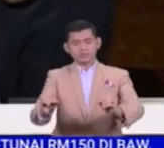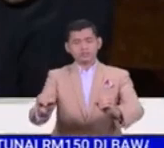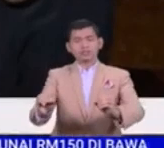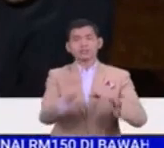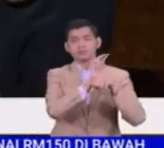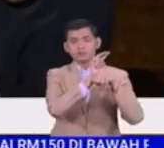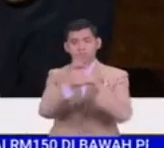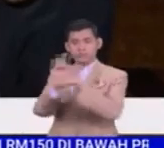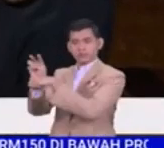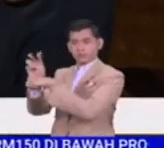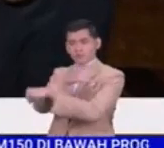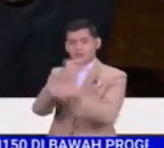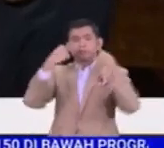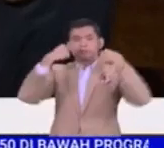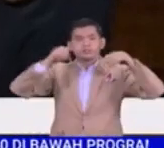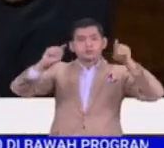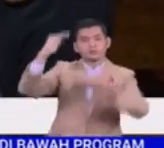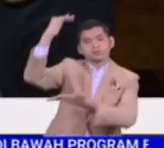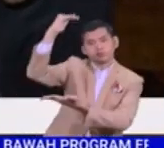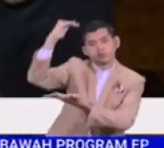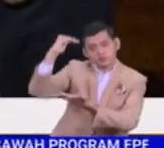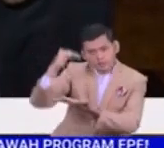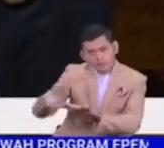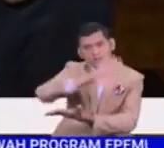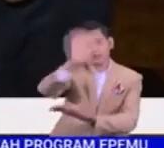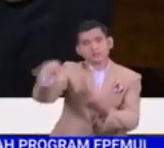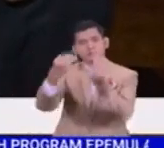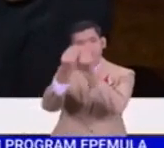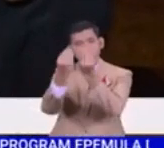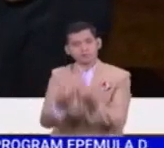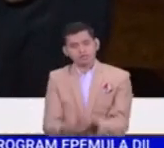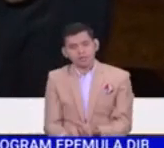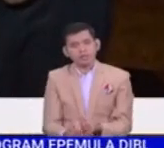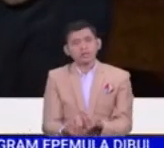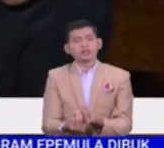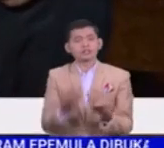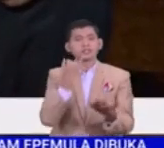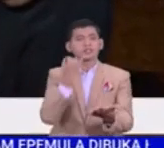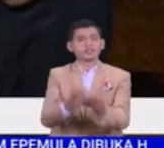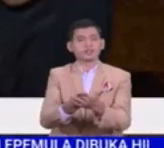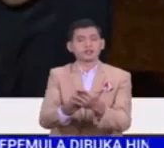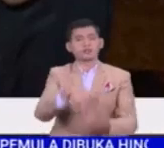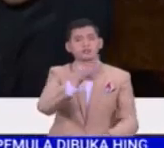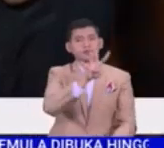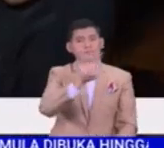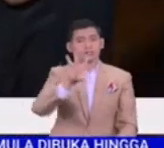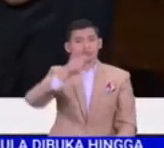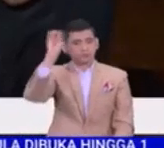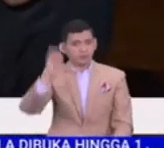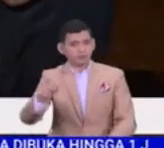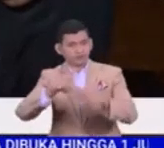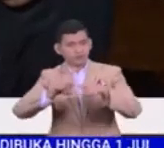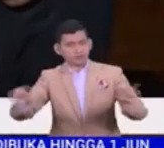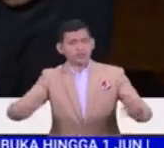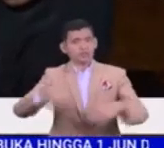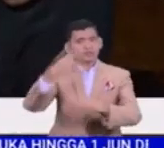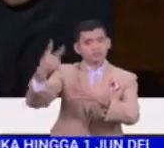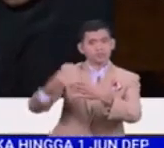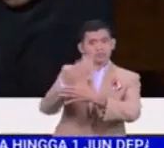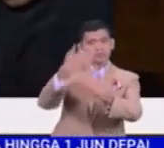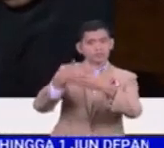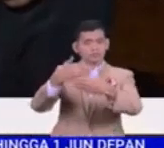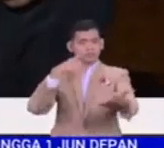lalu dan telah berjaya mengurangkan kadar jenayah kepada 45% berbanding dengan 2 bulan